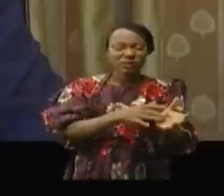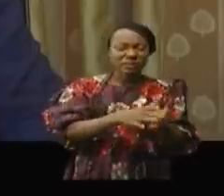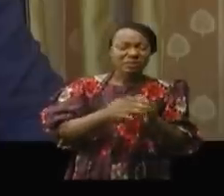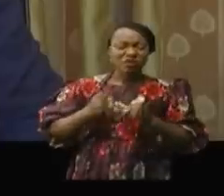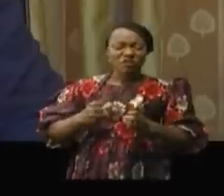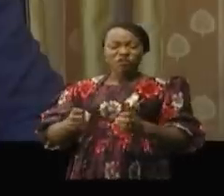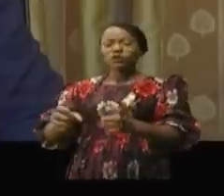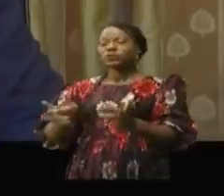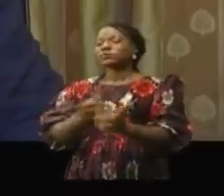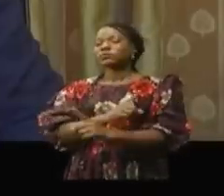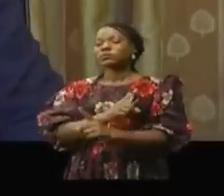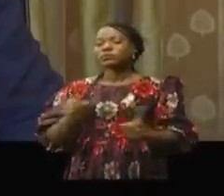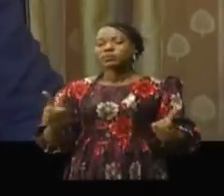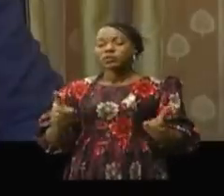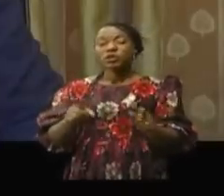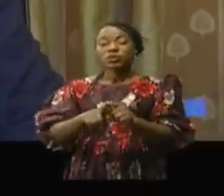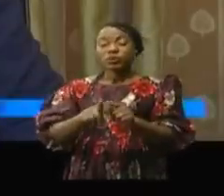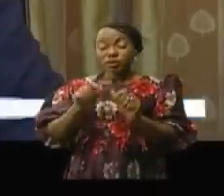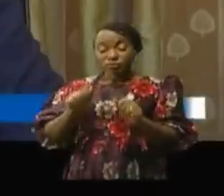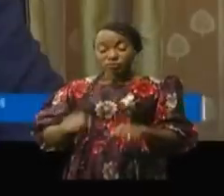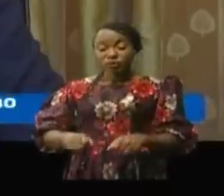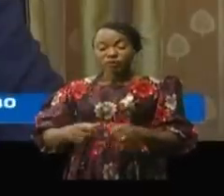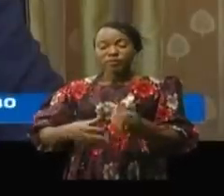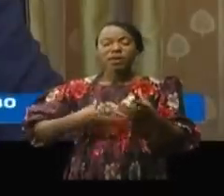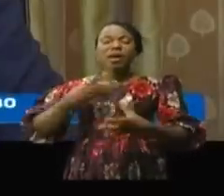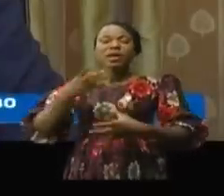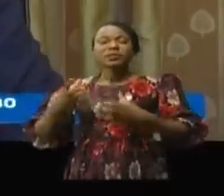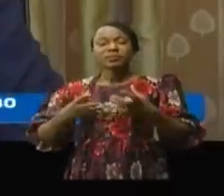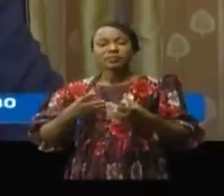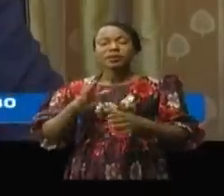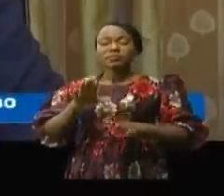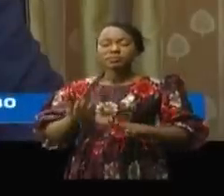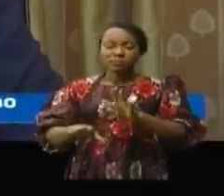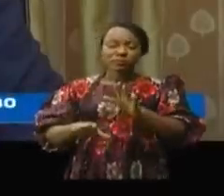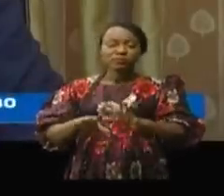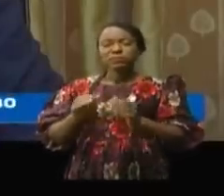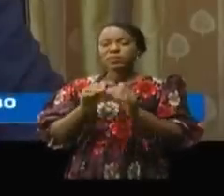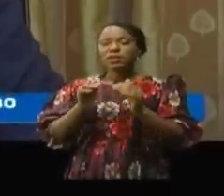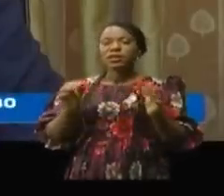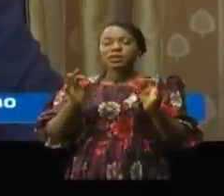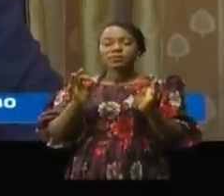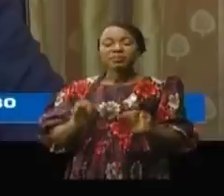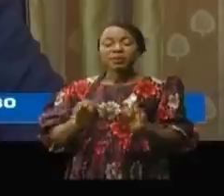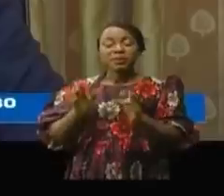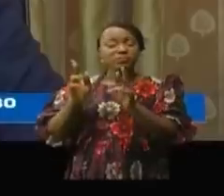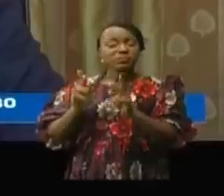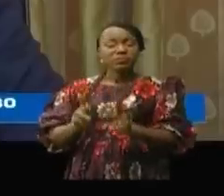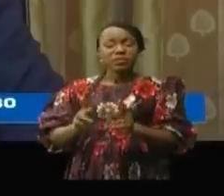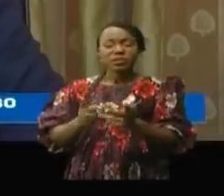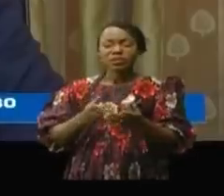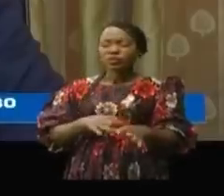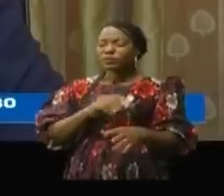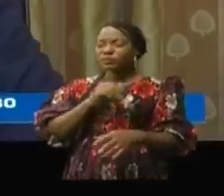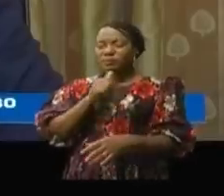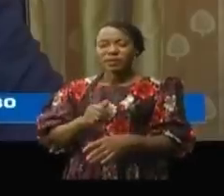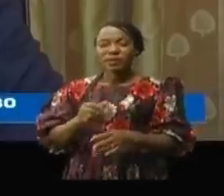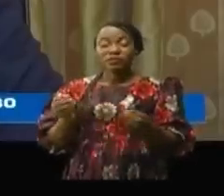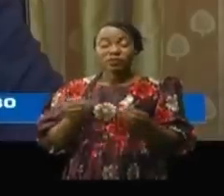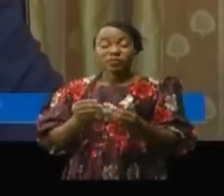brutalité. On peut s'exprimer sans nécessairement causer des dégâts humains ou matériels. Voilà